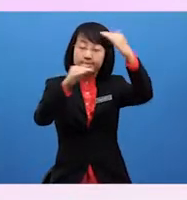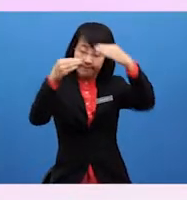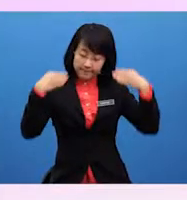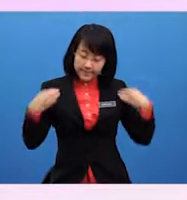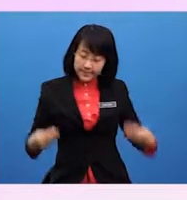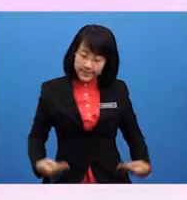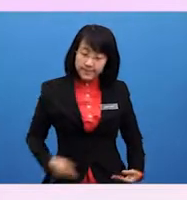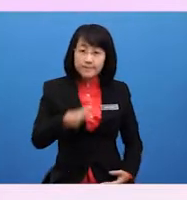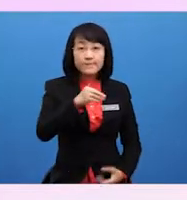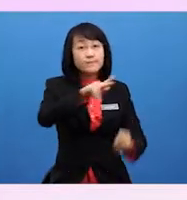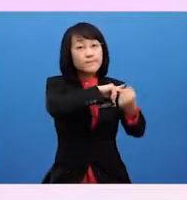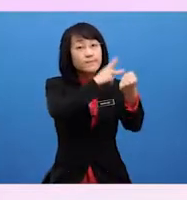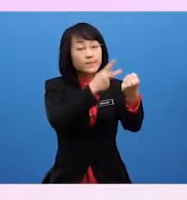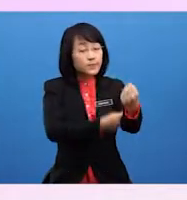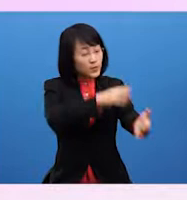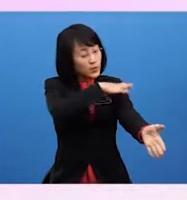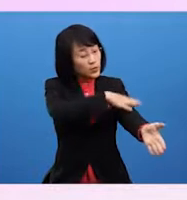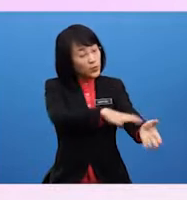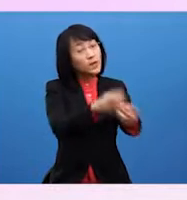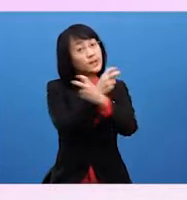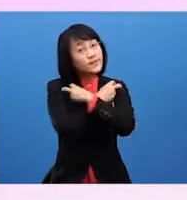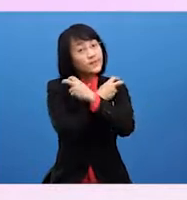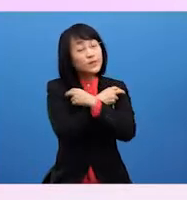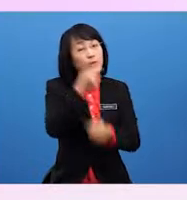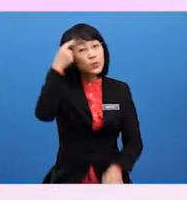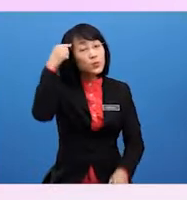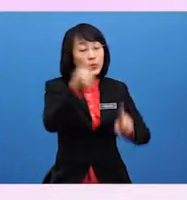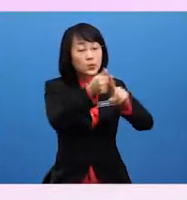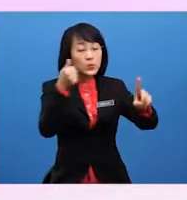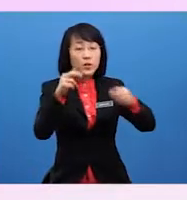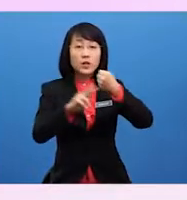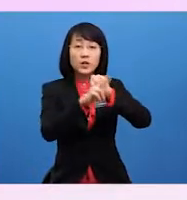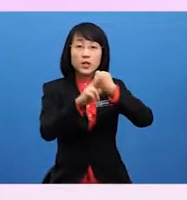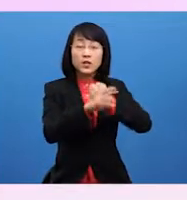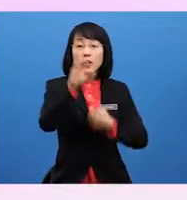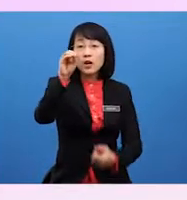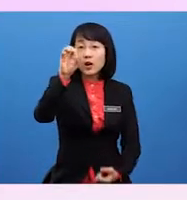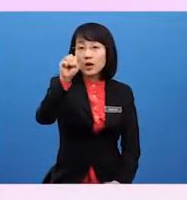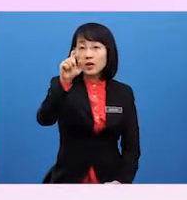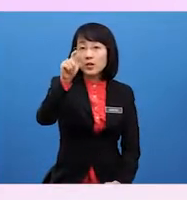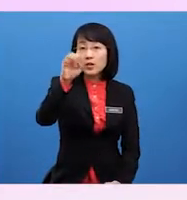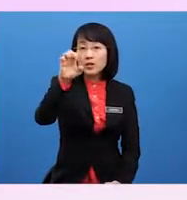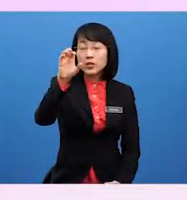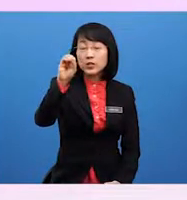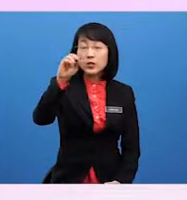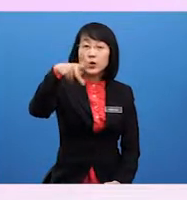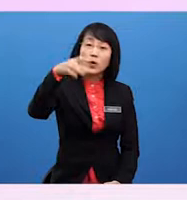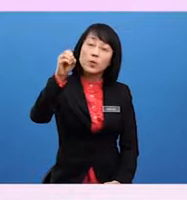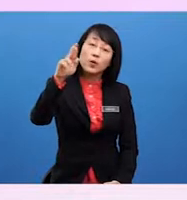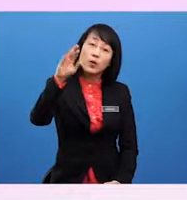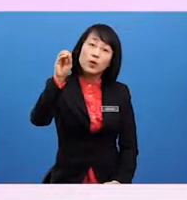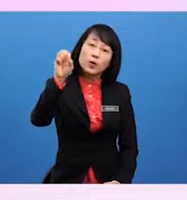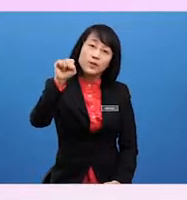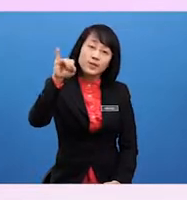juga menguatkan tulang bagi mencegah risiko osteoporosis. Makanan